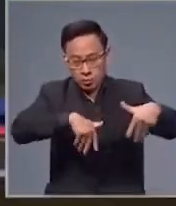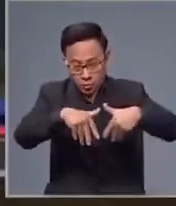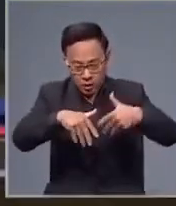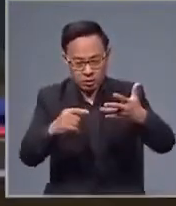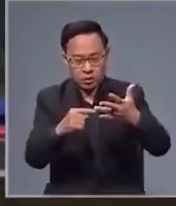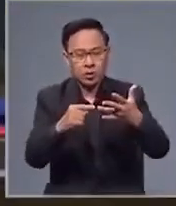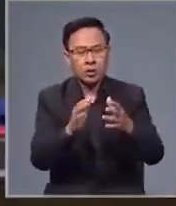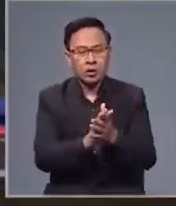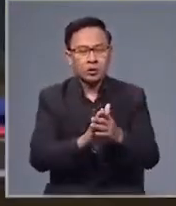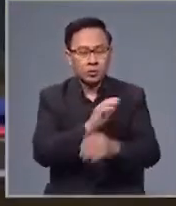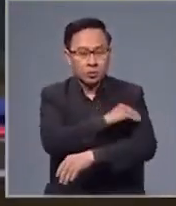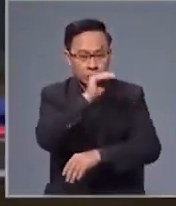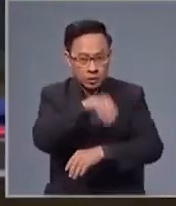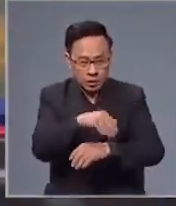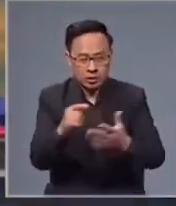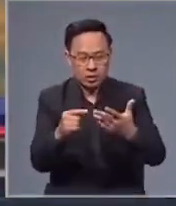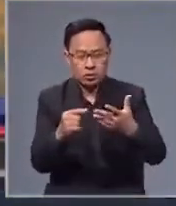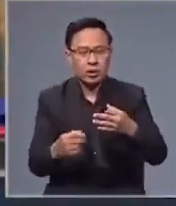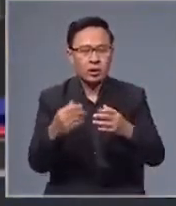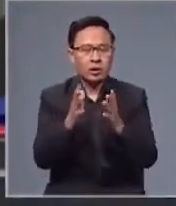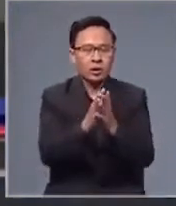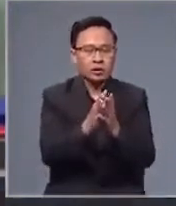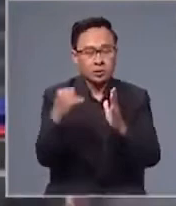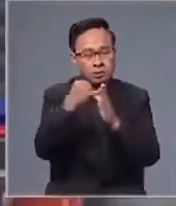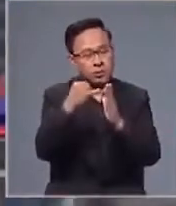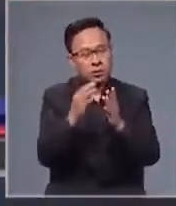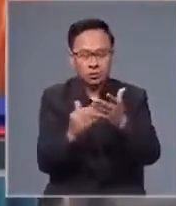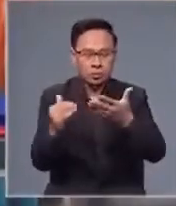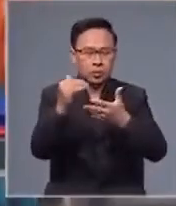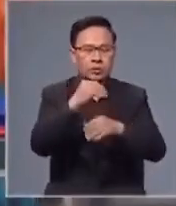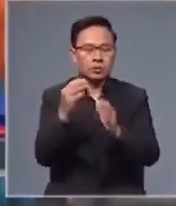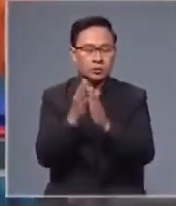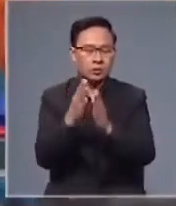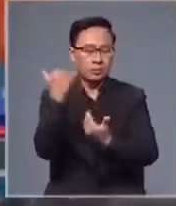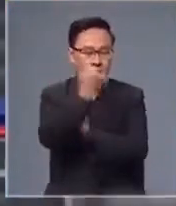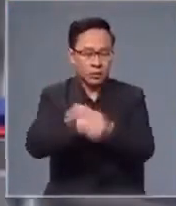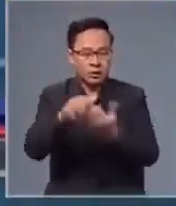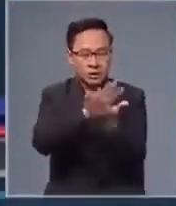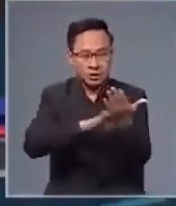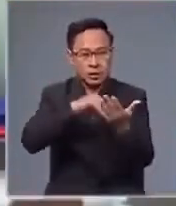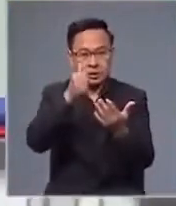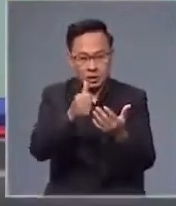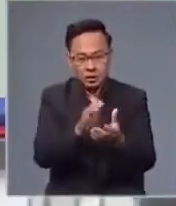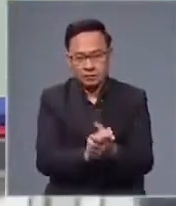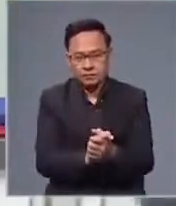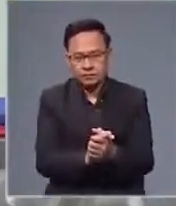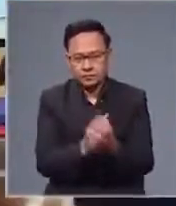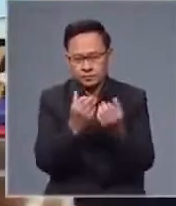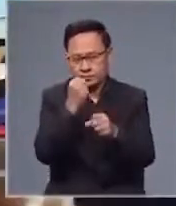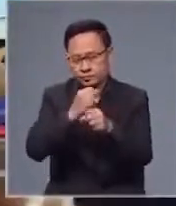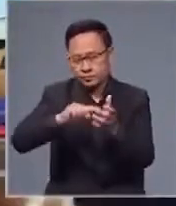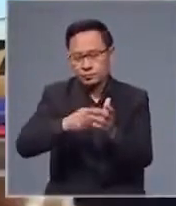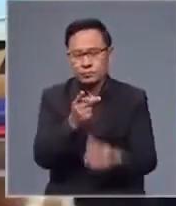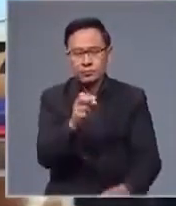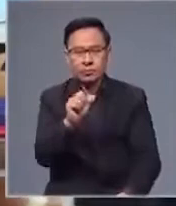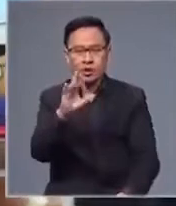ถิ่นและประเทศชาติอย่างยั่งยืนการทำงานของคณะรักษาความสงบแห่งชาติในช่วงแรกเป็นการ